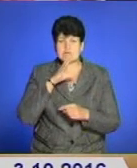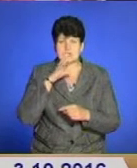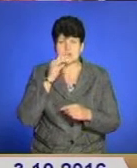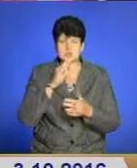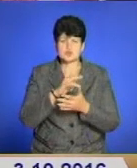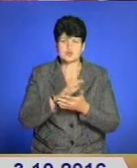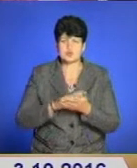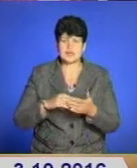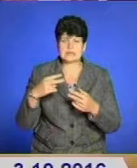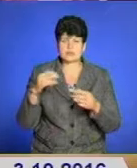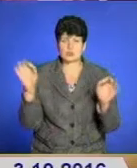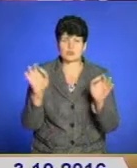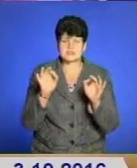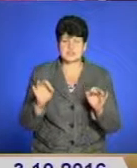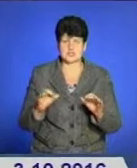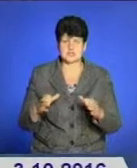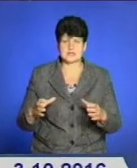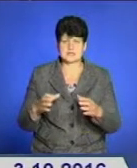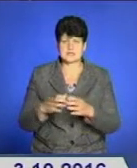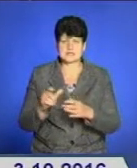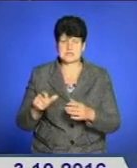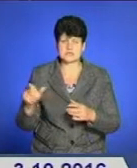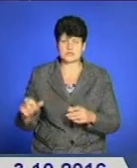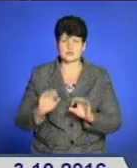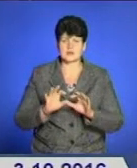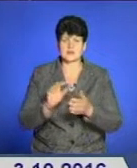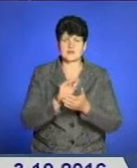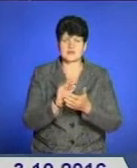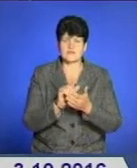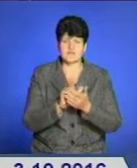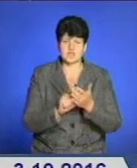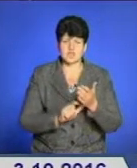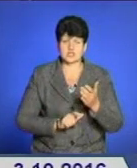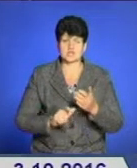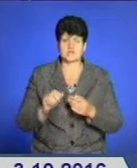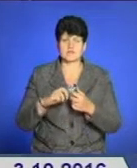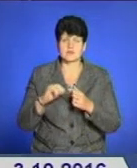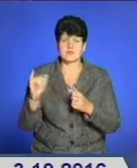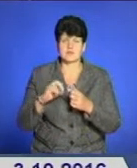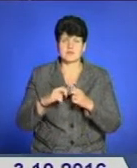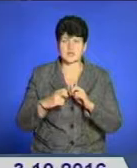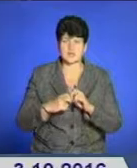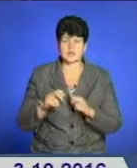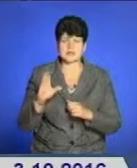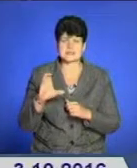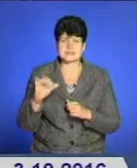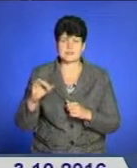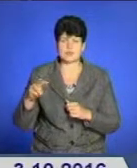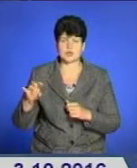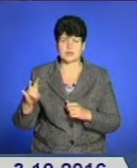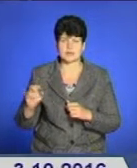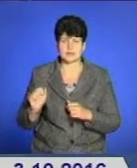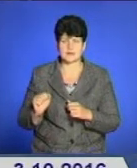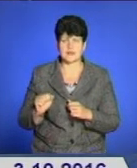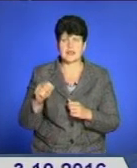продовжив літературно-музичний салон. Артисти декламували вірші Івана Франка, Василя Симоненка. У читанні поезії Ліни Костенко